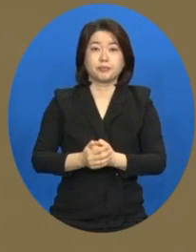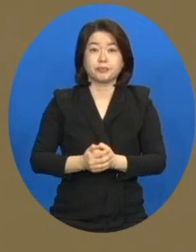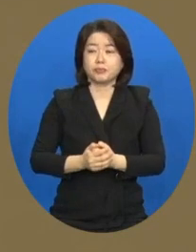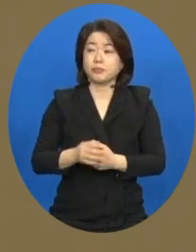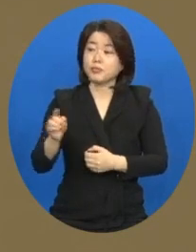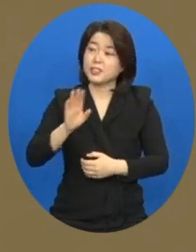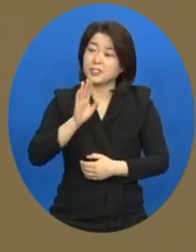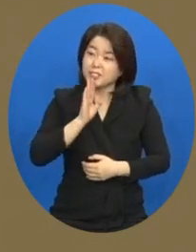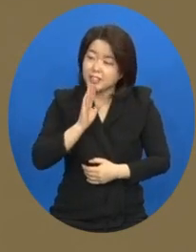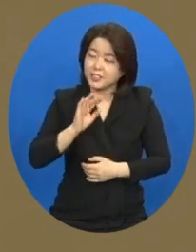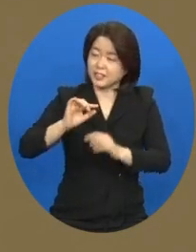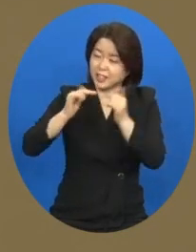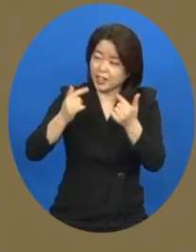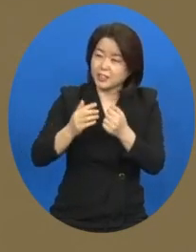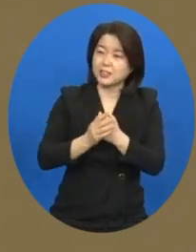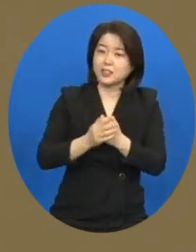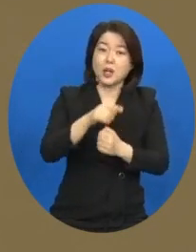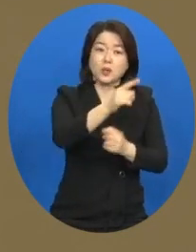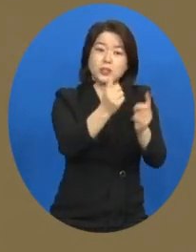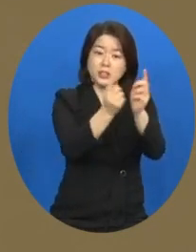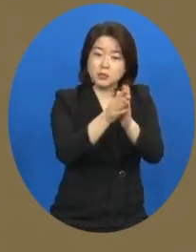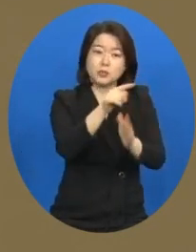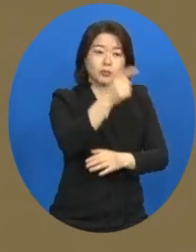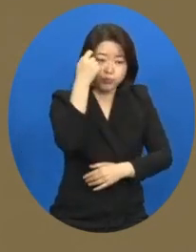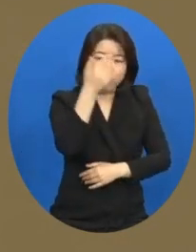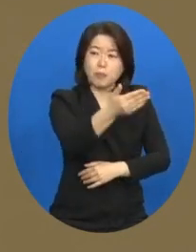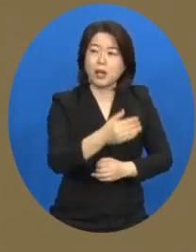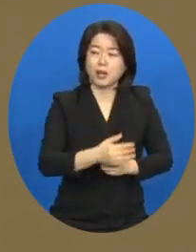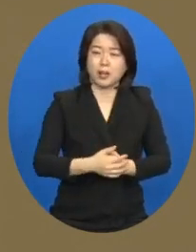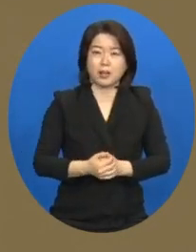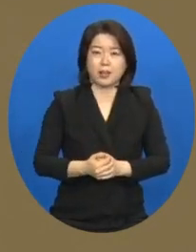사실인지 아닌지 우리 당사자에게 확인해 보자.